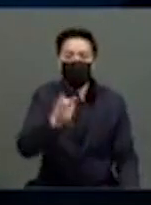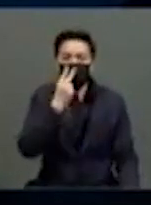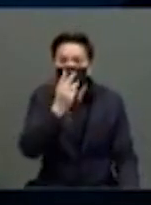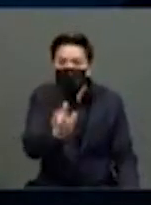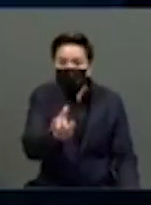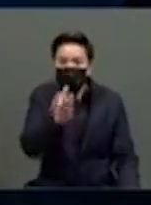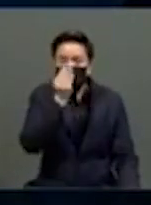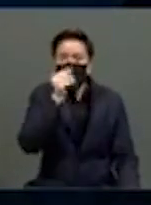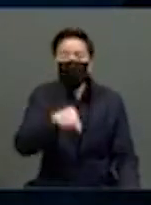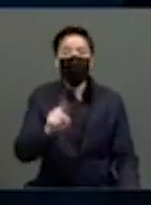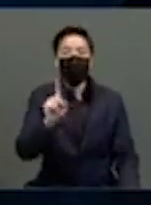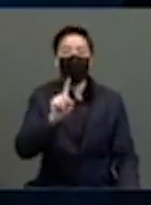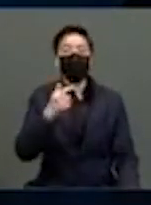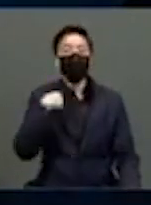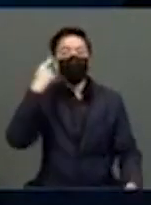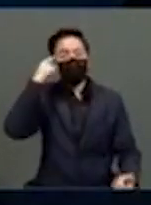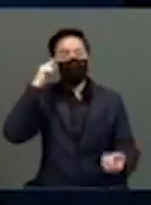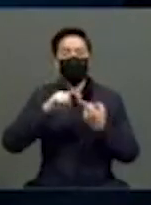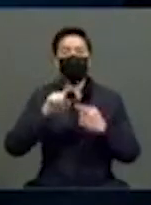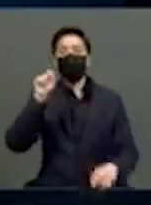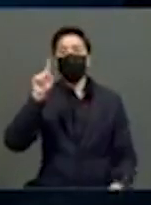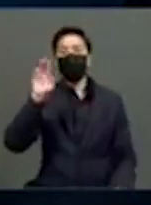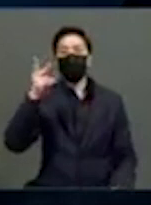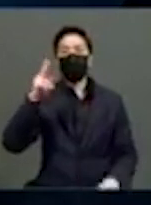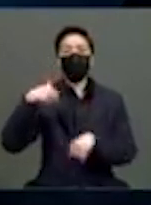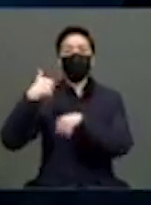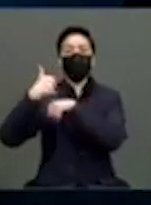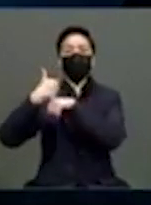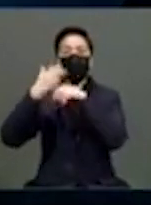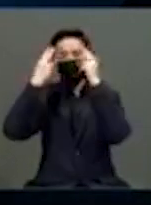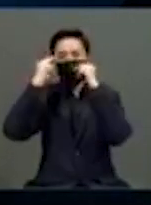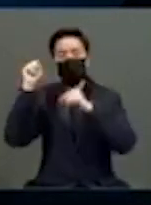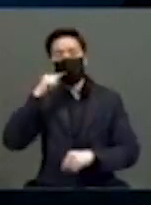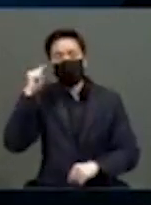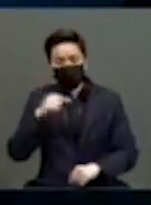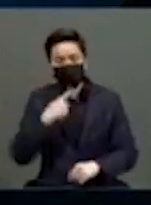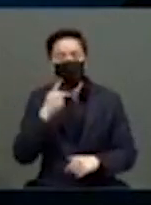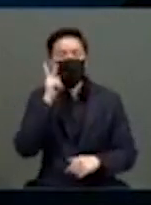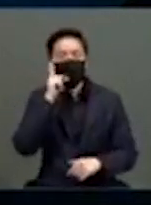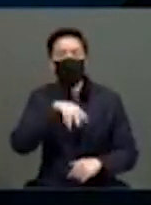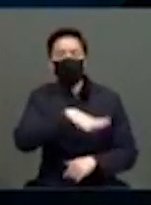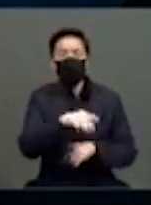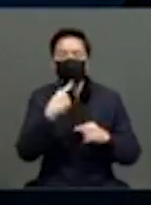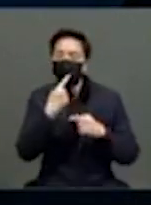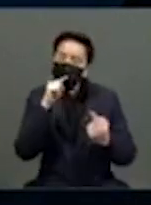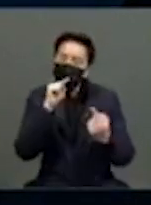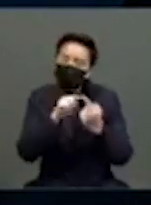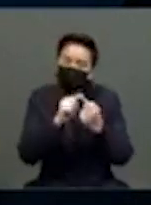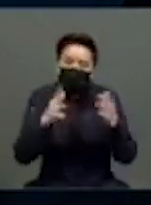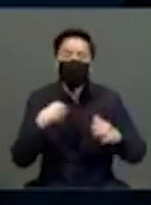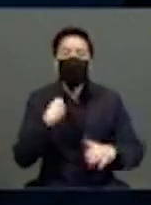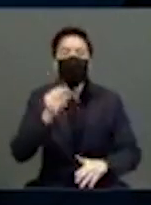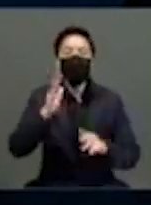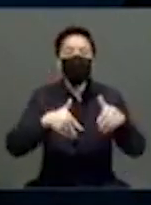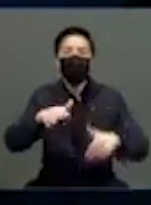เป็นดำริของท่านผอ.สพขนะครับว่าข่าวคราวที่เกิดขึ้นนั้นก็จะต้องสร้างความมั่นใจให้